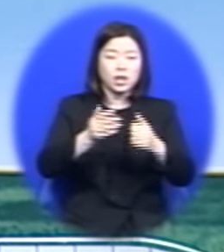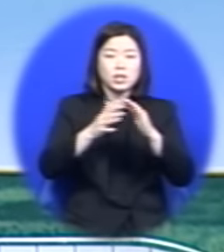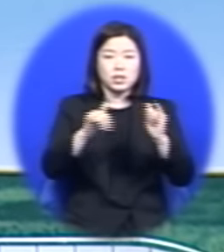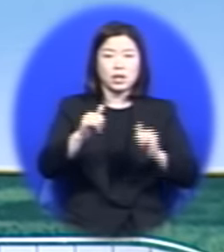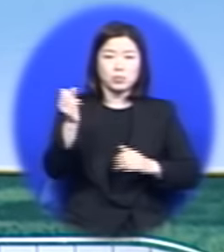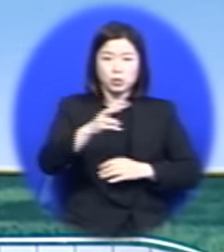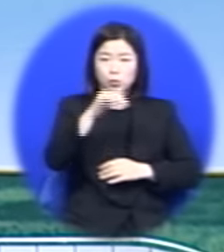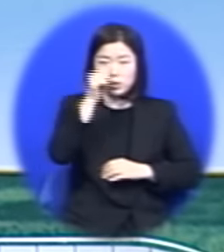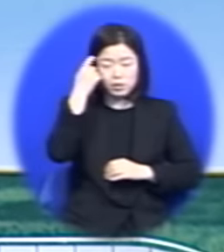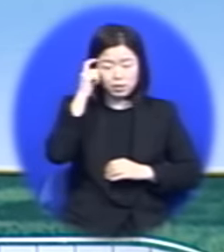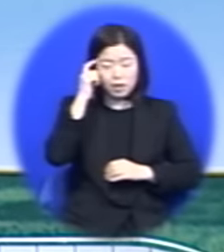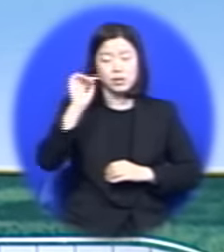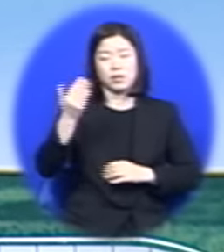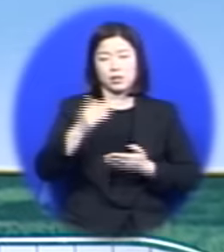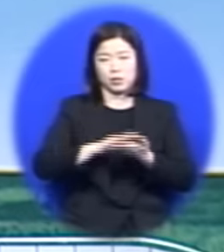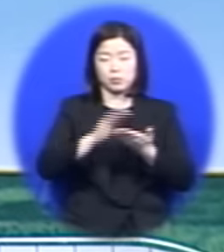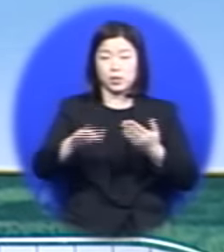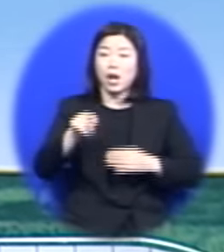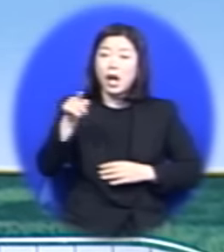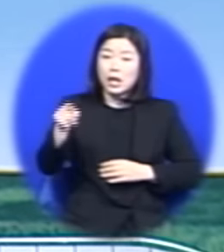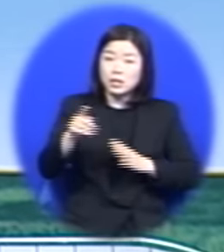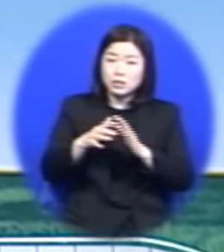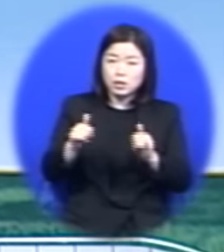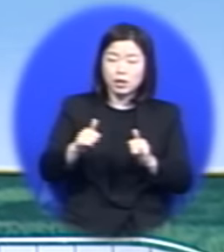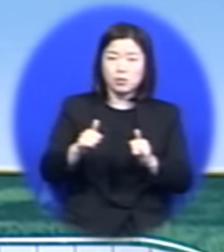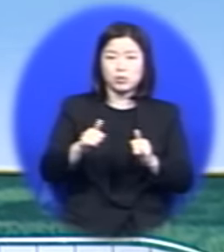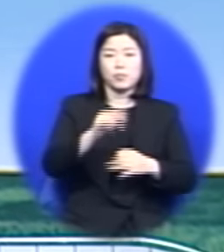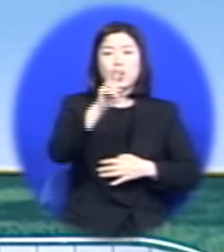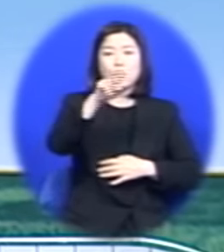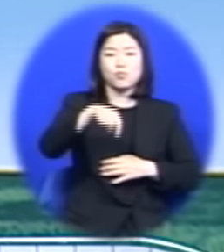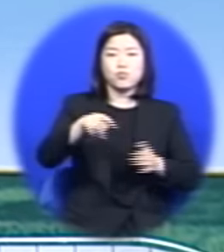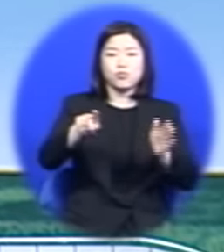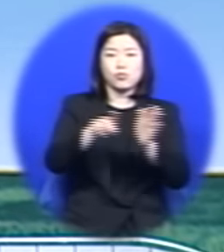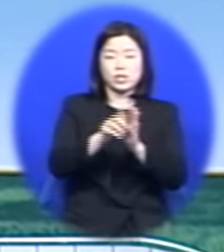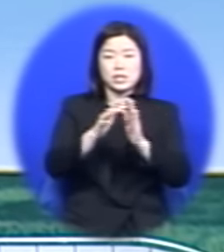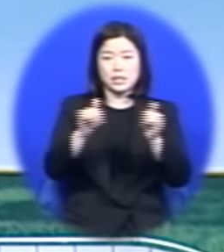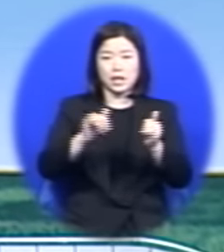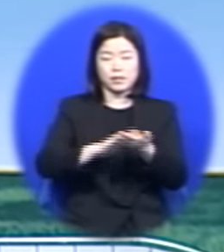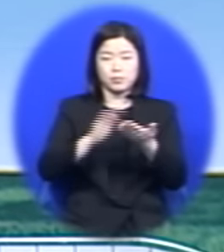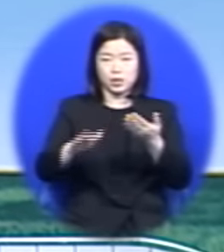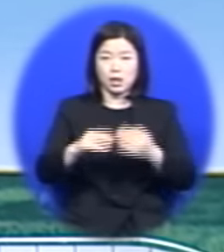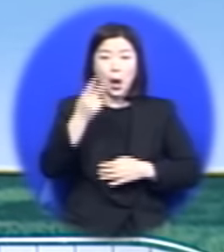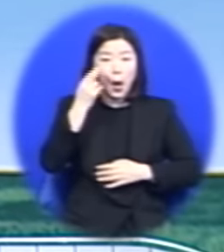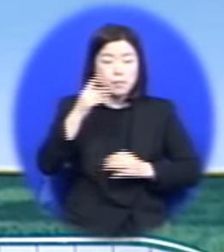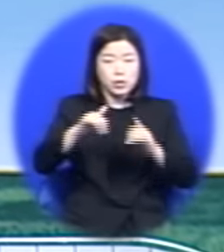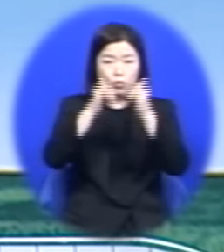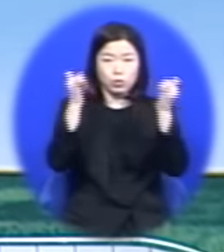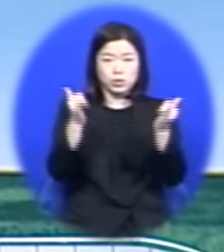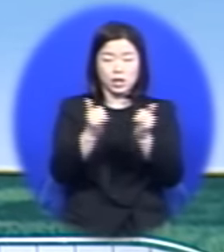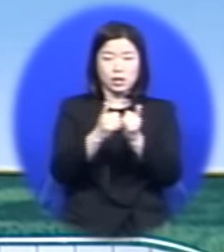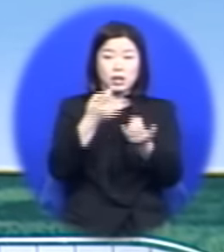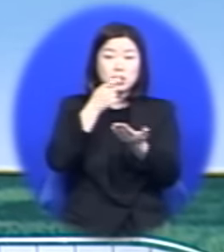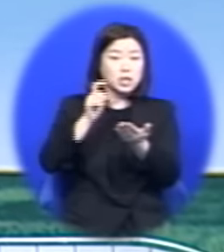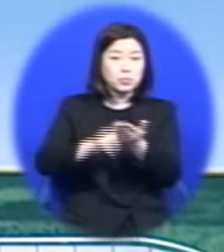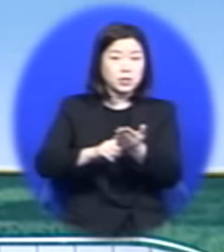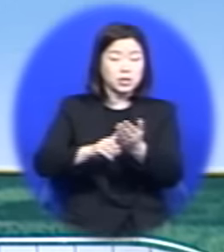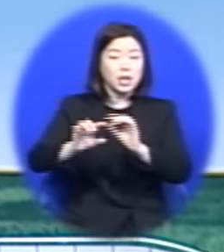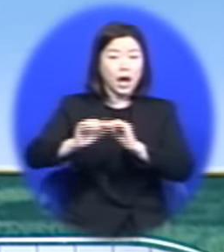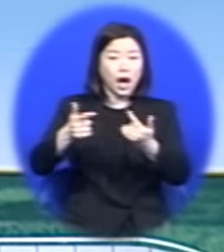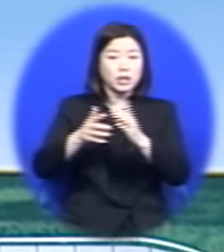싶습니다. 그분은 무신론자입니다. 미국 사회가 쉽지 않은 그런